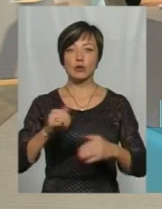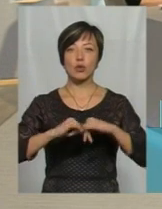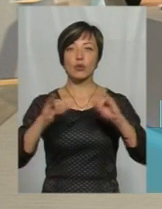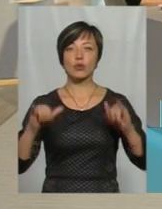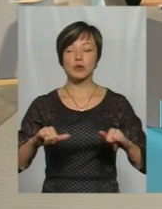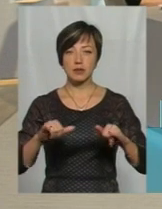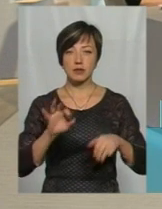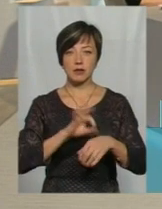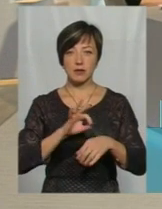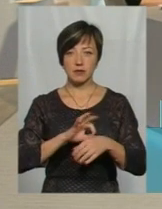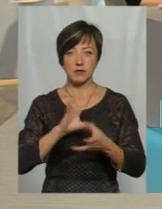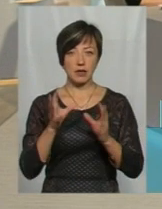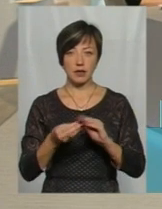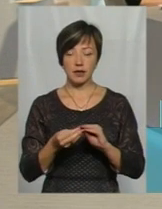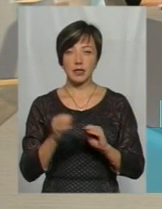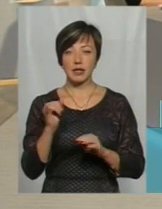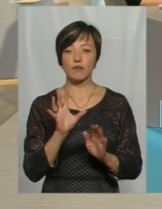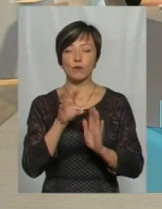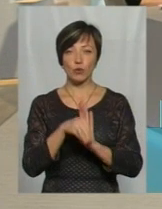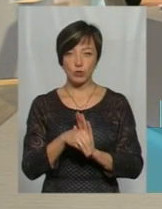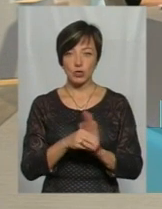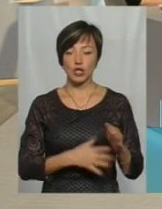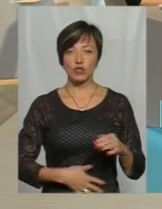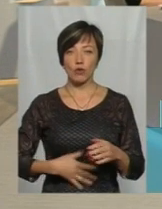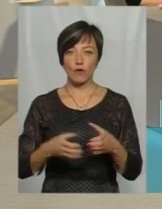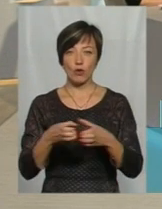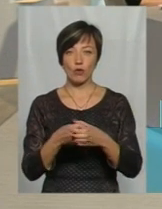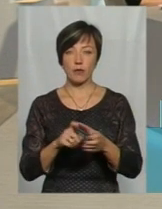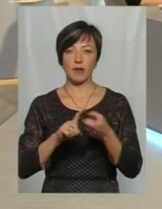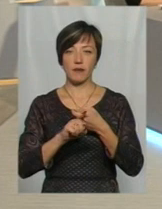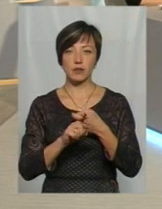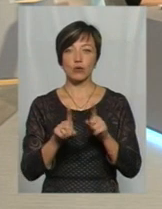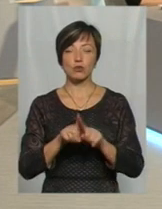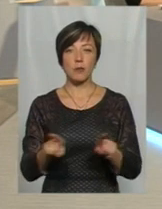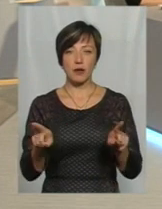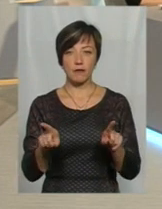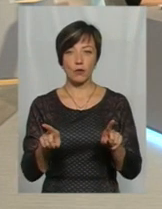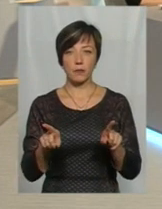росту спалахів взагалі. І в тому числі кишкової групи інфекцій,